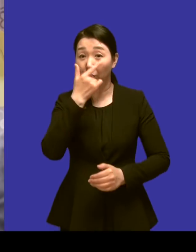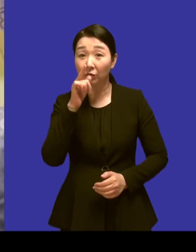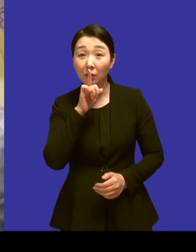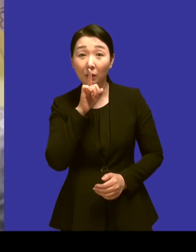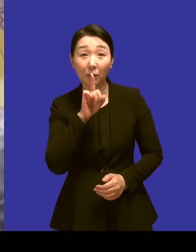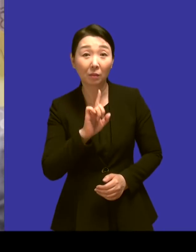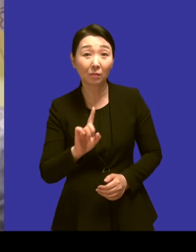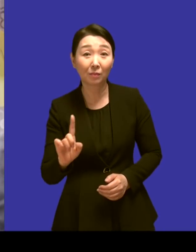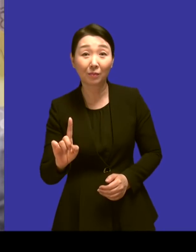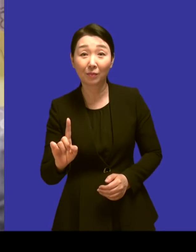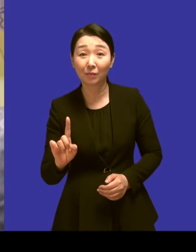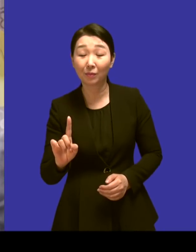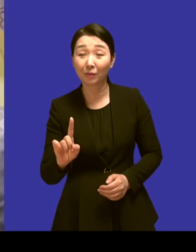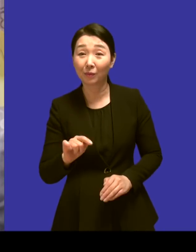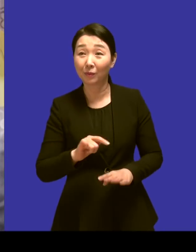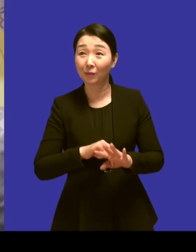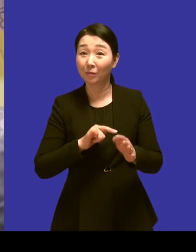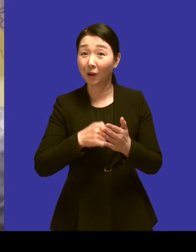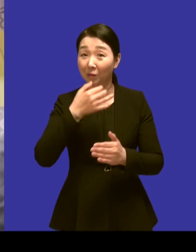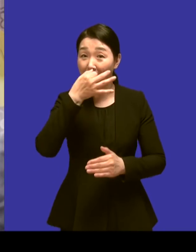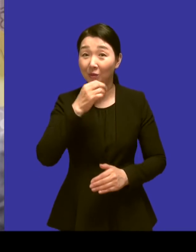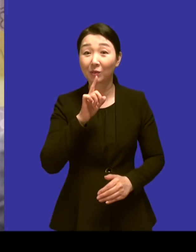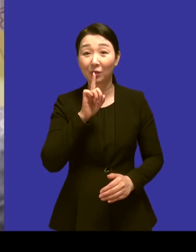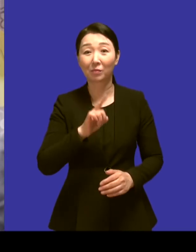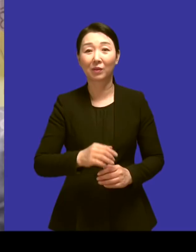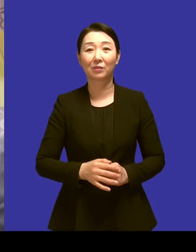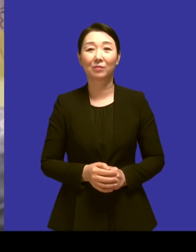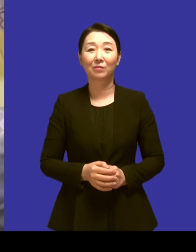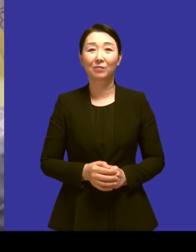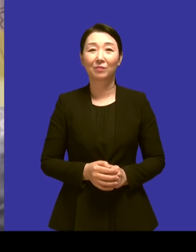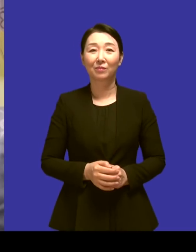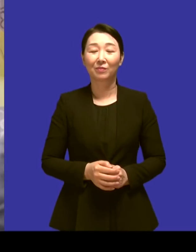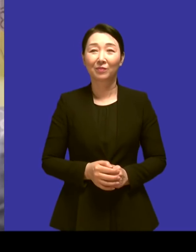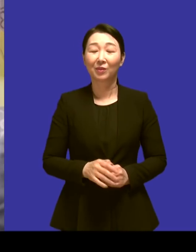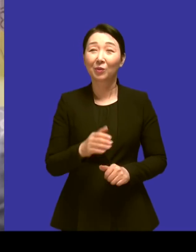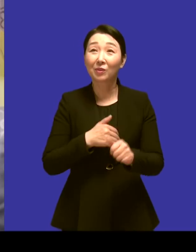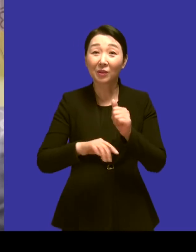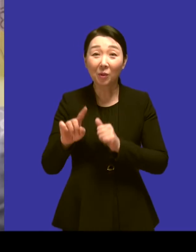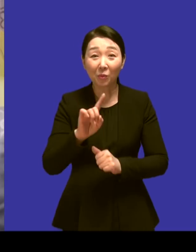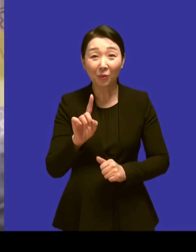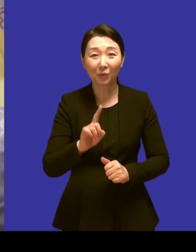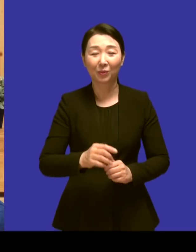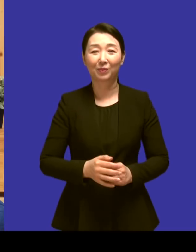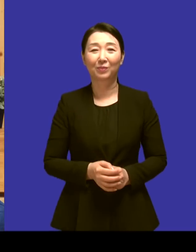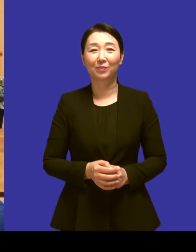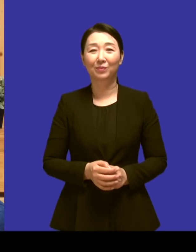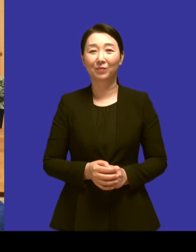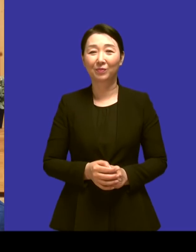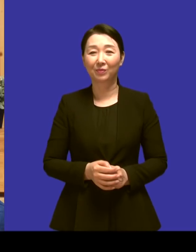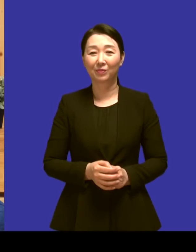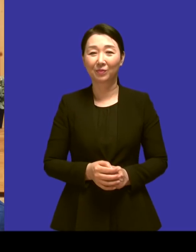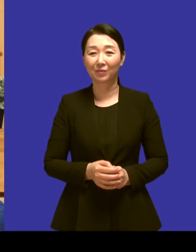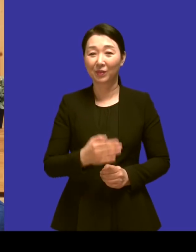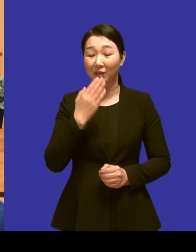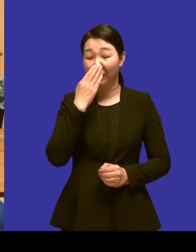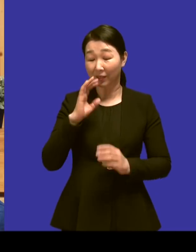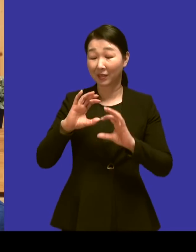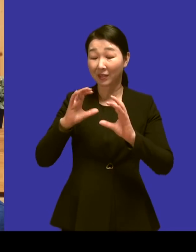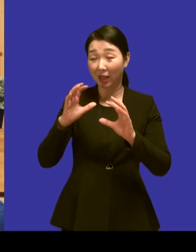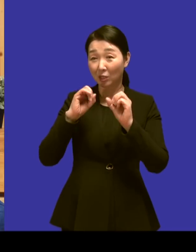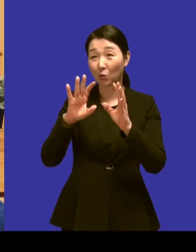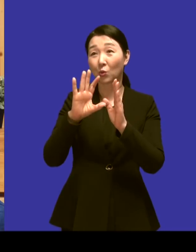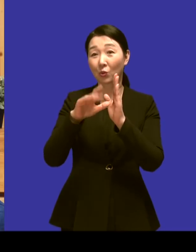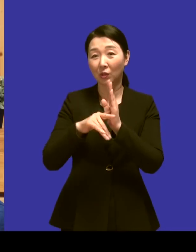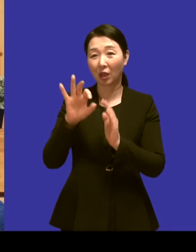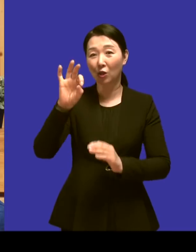네. 예, 뭐 많이 심적으로 고생을 하셨다고 하는데 어떤 일이 있으셨는지 얘기를 좀 나눠볼 텐데요. 네네. 이스라엘 선교를 유기성